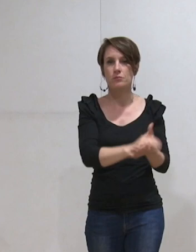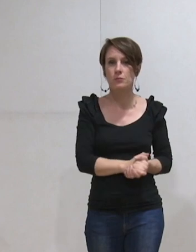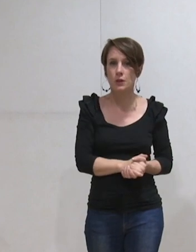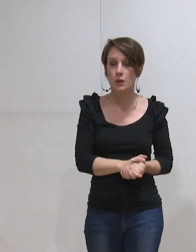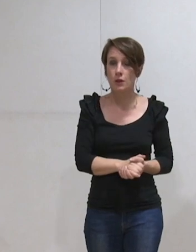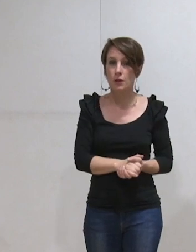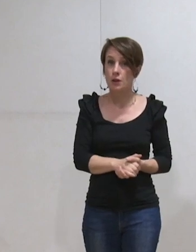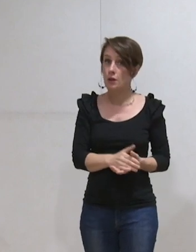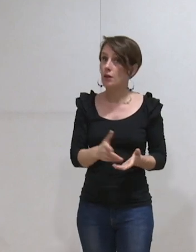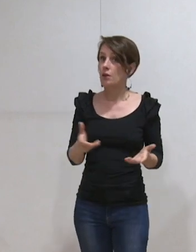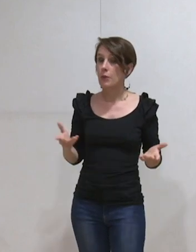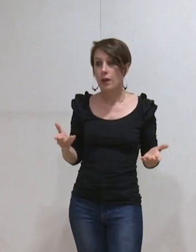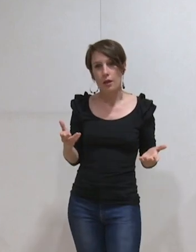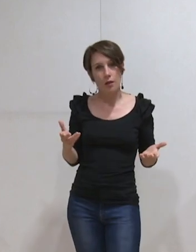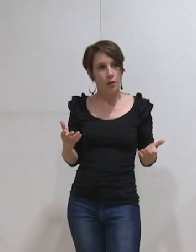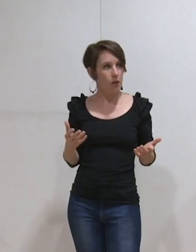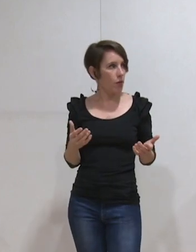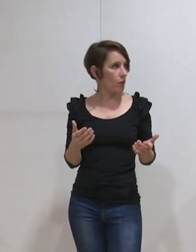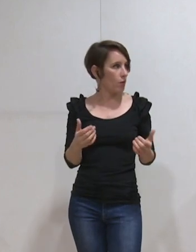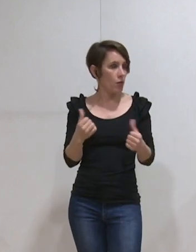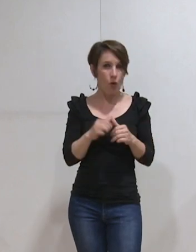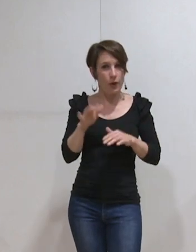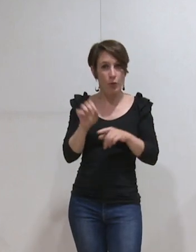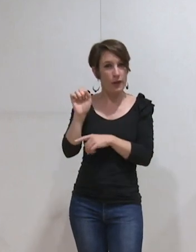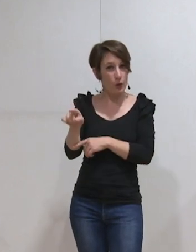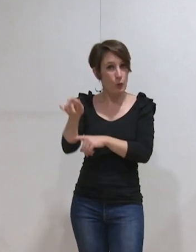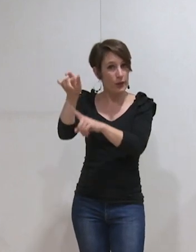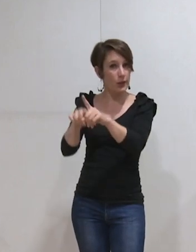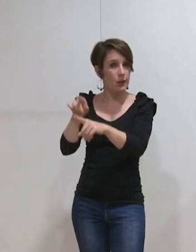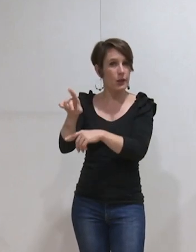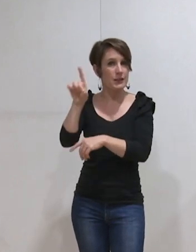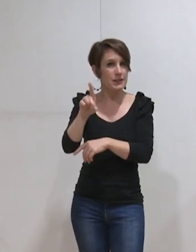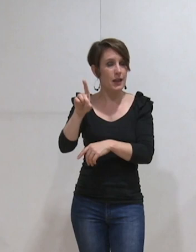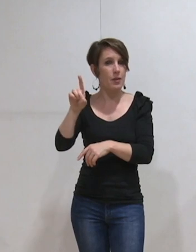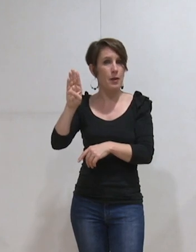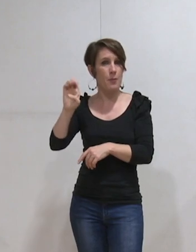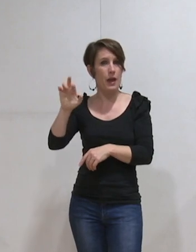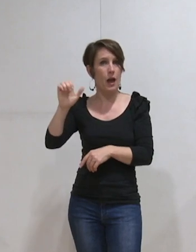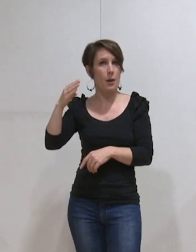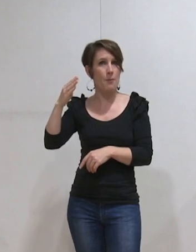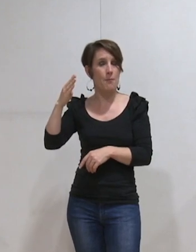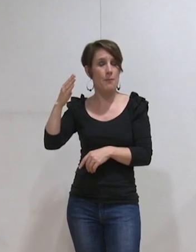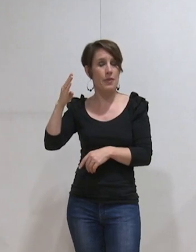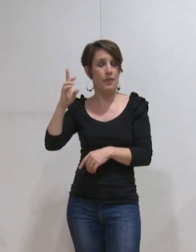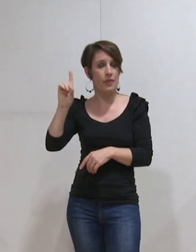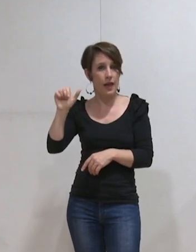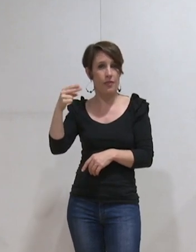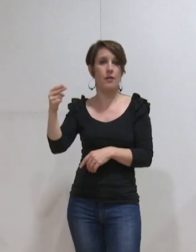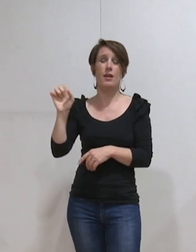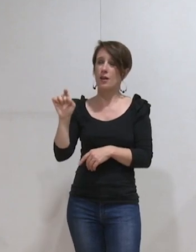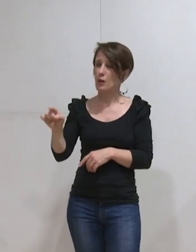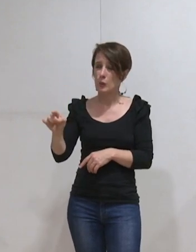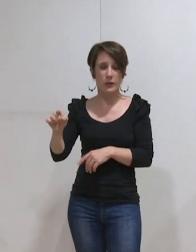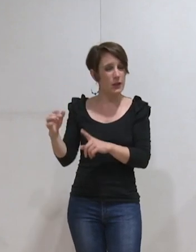essayer d'accompagner Didden berandam qui qui a qui s'est donné corps et âme pour sa